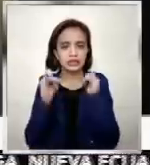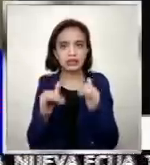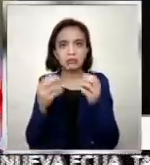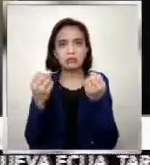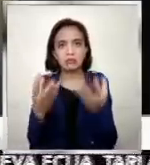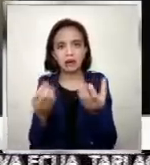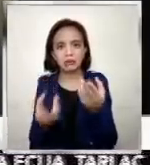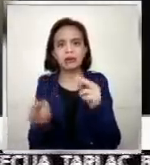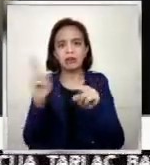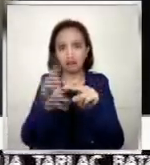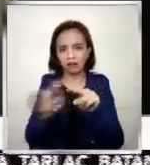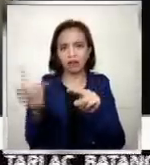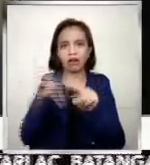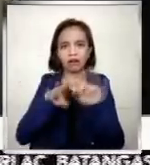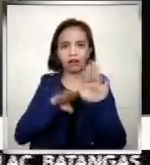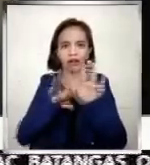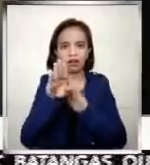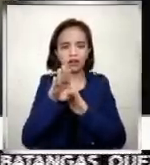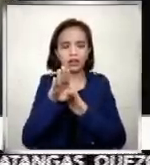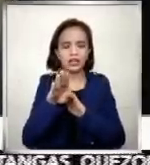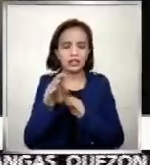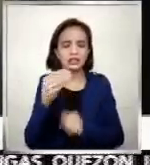I think it's fair to say na ano,